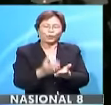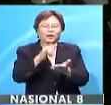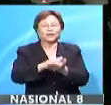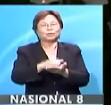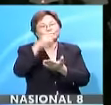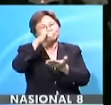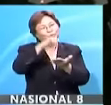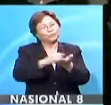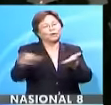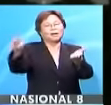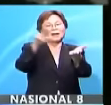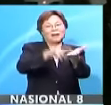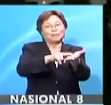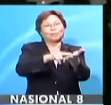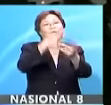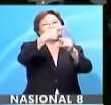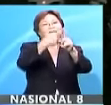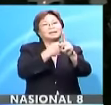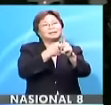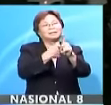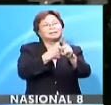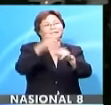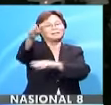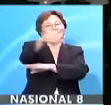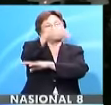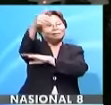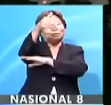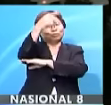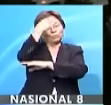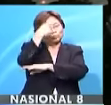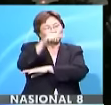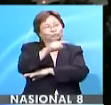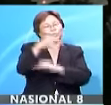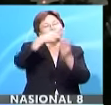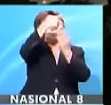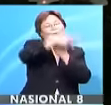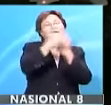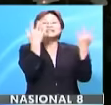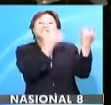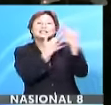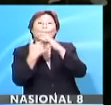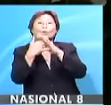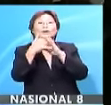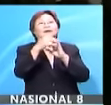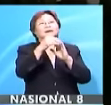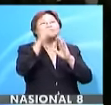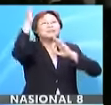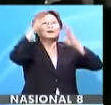Sri Zakaria melaporkan dari Dataran Merdeka untuk program Citrawana